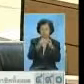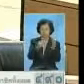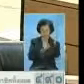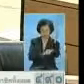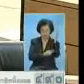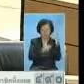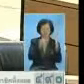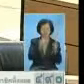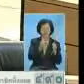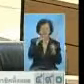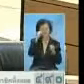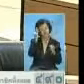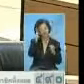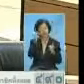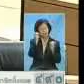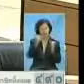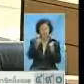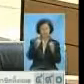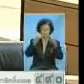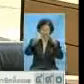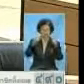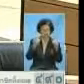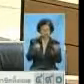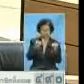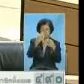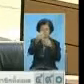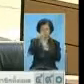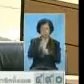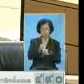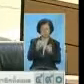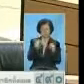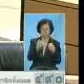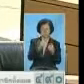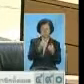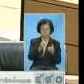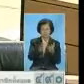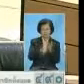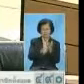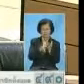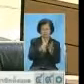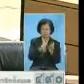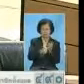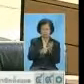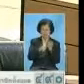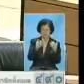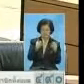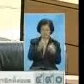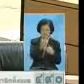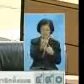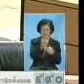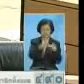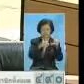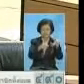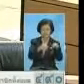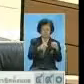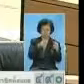ครับแล้วก็รัฐบาลชุดนี้เอาใจใส่ครับคือการแก้ปัญหาเนี่ยมันมี3เฟสนะท่านประธานครับเฟสแรกก็คือว่าเฟสเฉพ